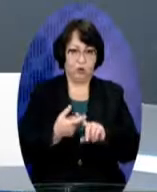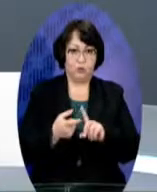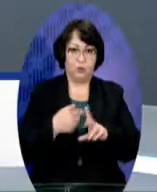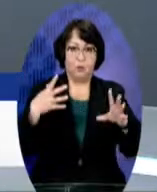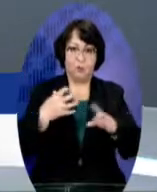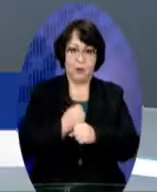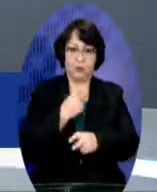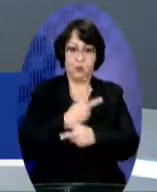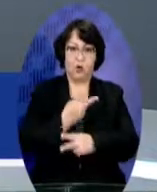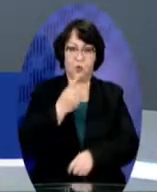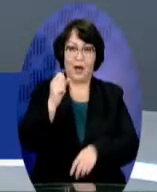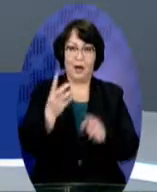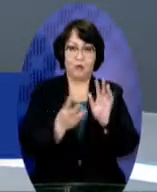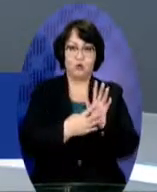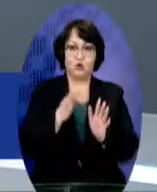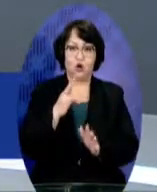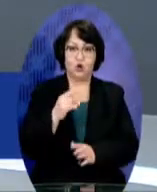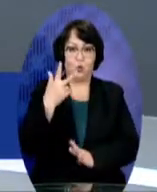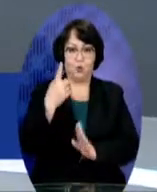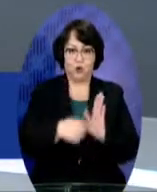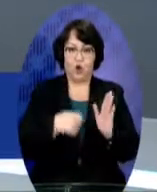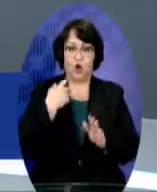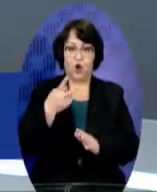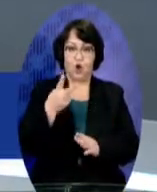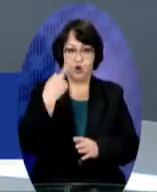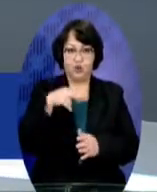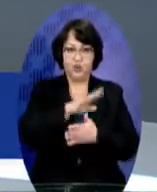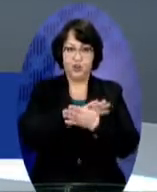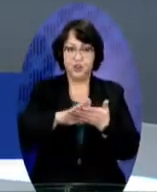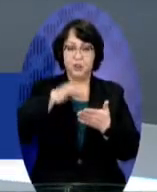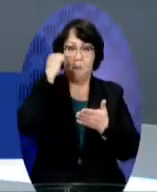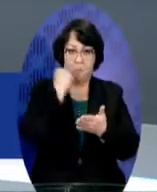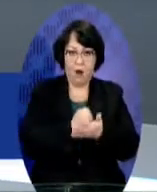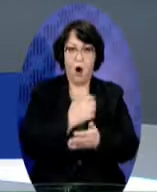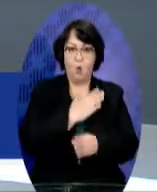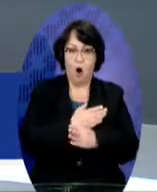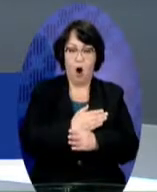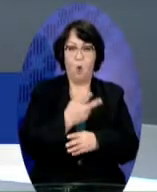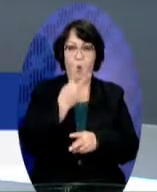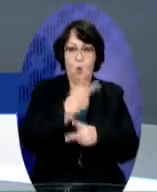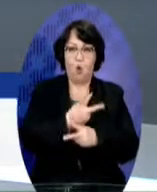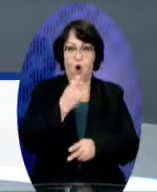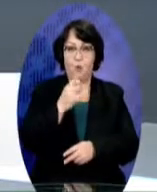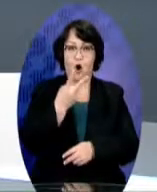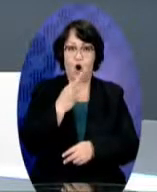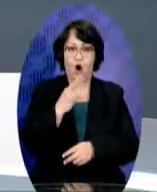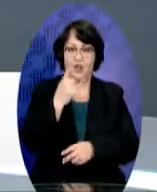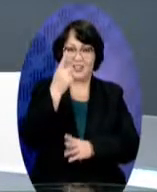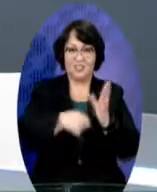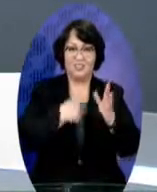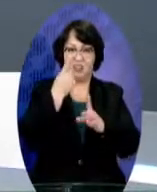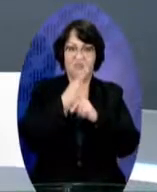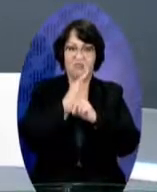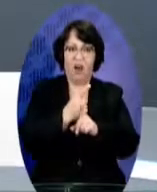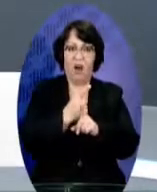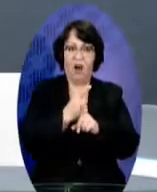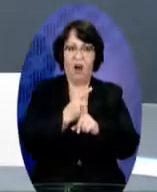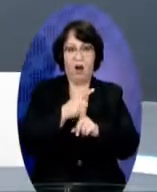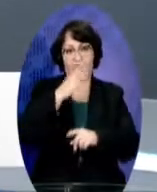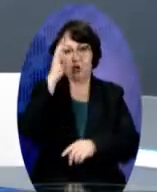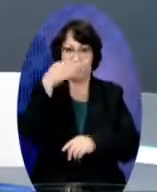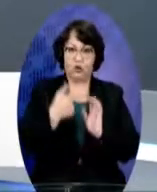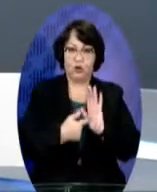оны 3-р сарын 22-нд бол шинжилэн батлагдсан. За хууль бол 2020 оны 1-р сарын 1-ээс хэрэгжиж эхлэж байгаа. За энэ дөр одоо ойлгомжтой байдлаар үзэж